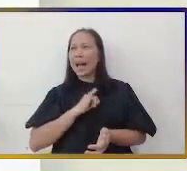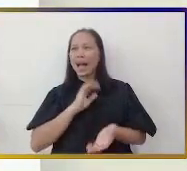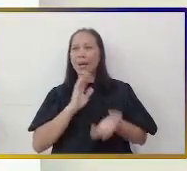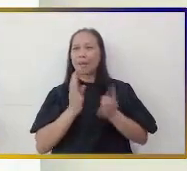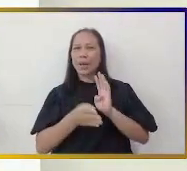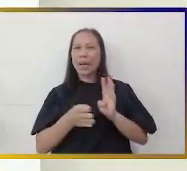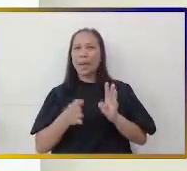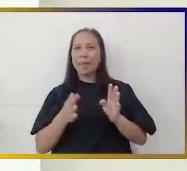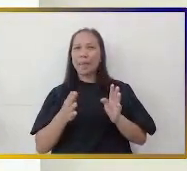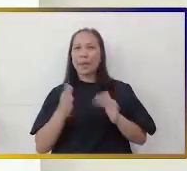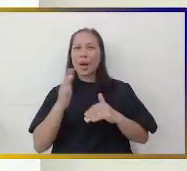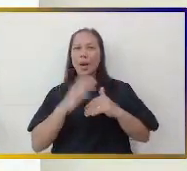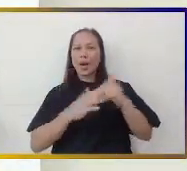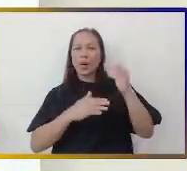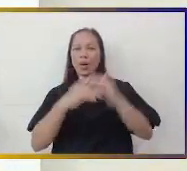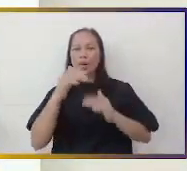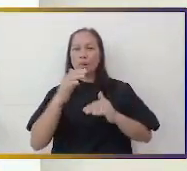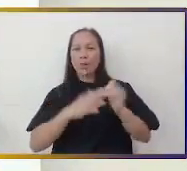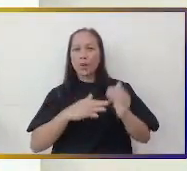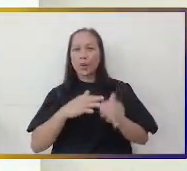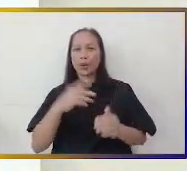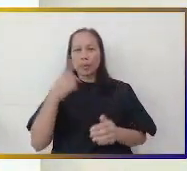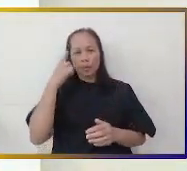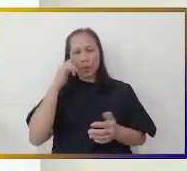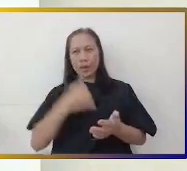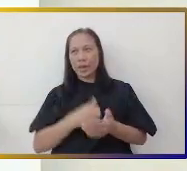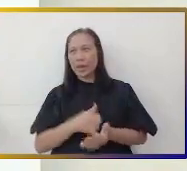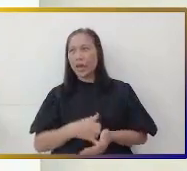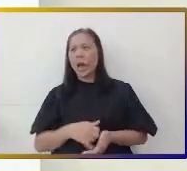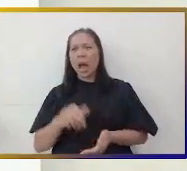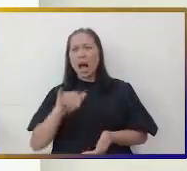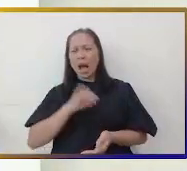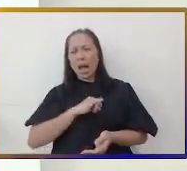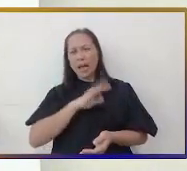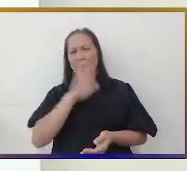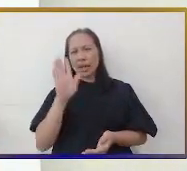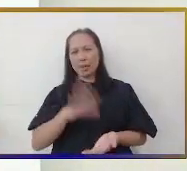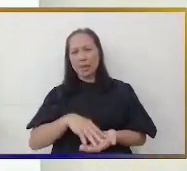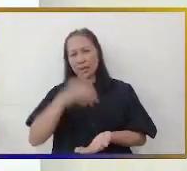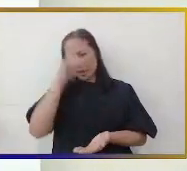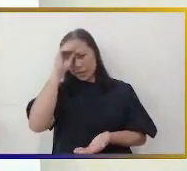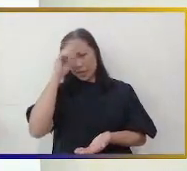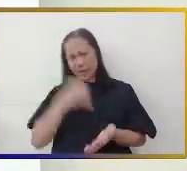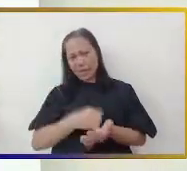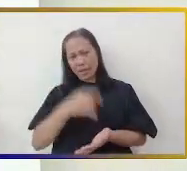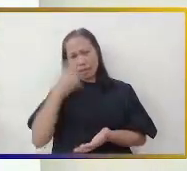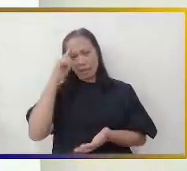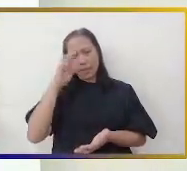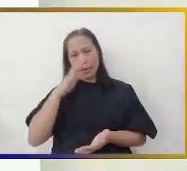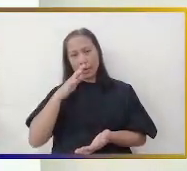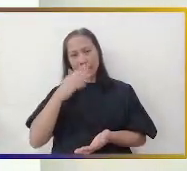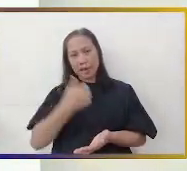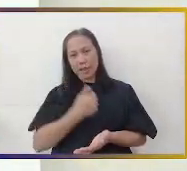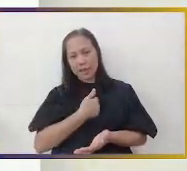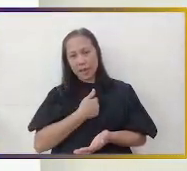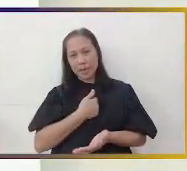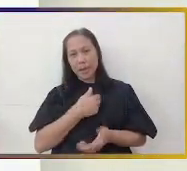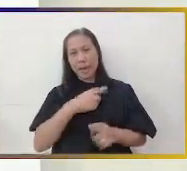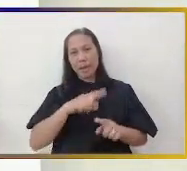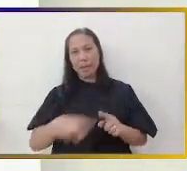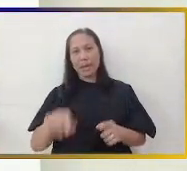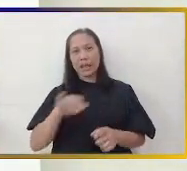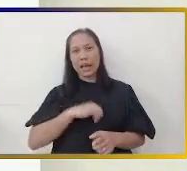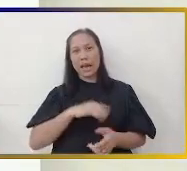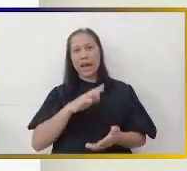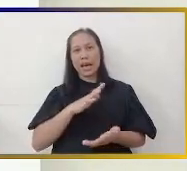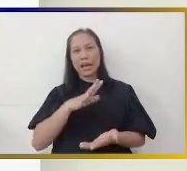be the glory and ito palang lahat na to hindi ko po ito natutunan sa sarili ko natutunan ko po ito dito sa loob ng